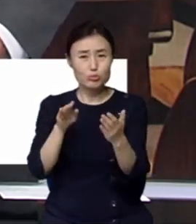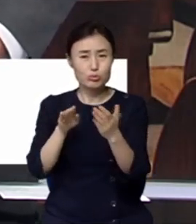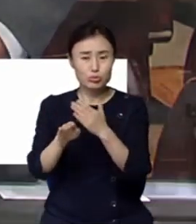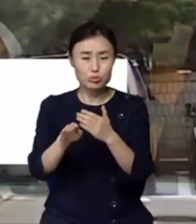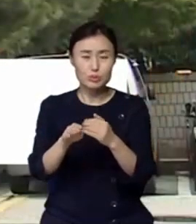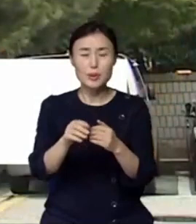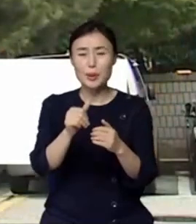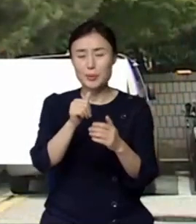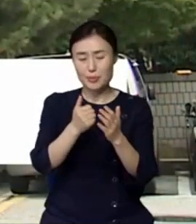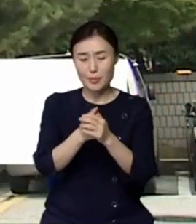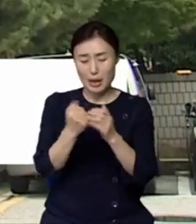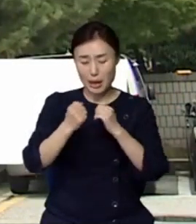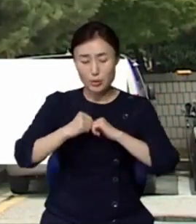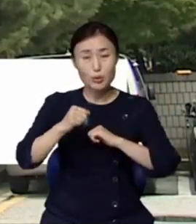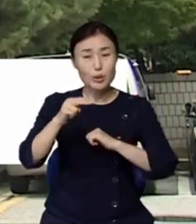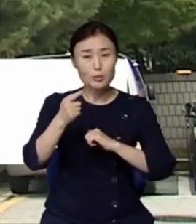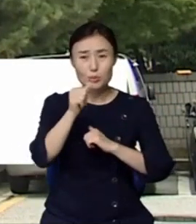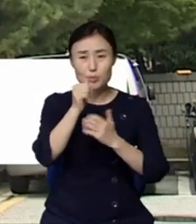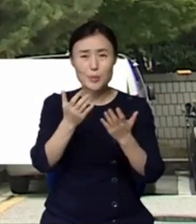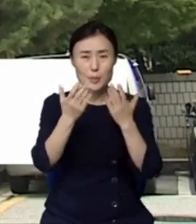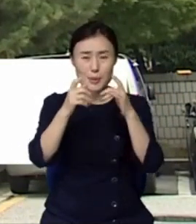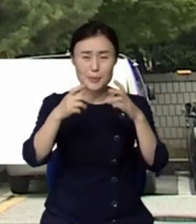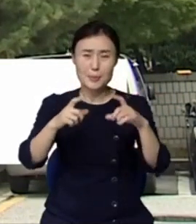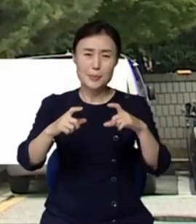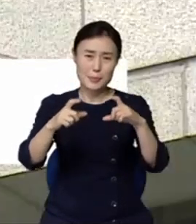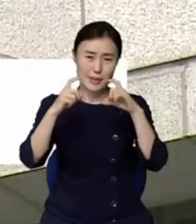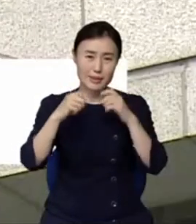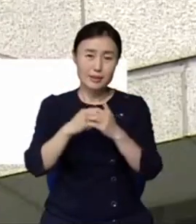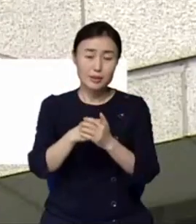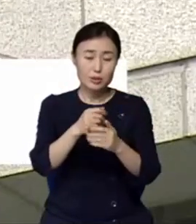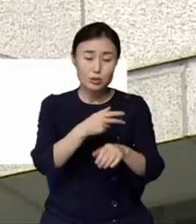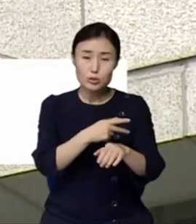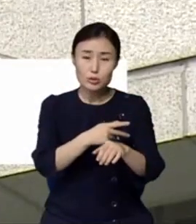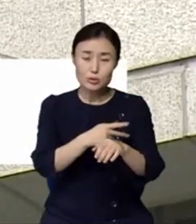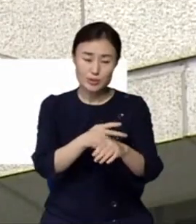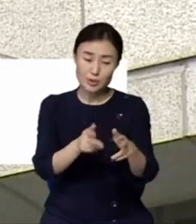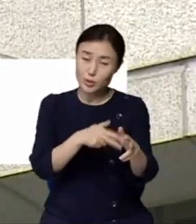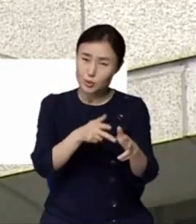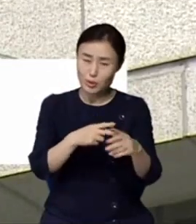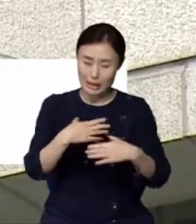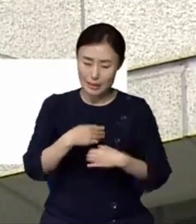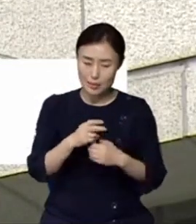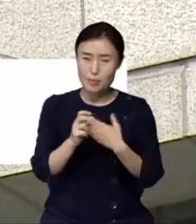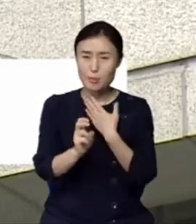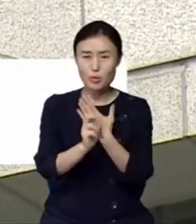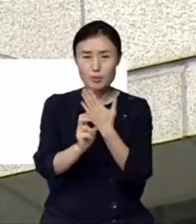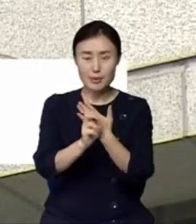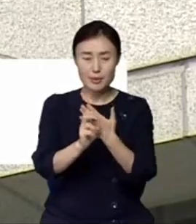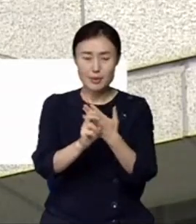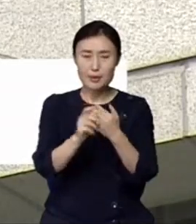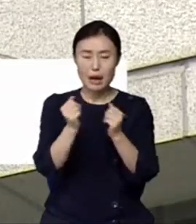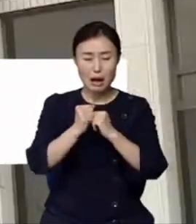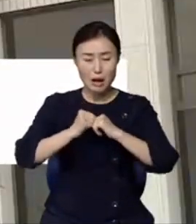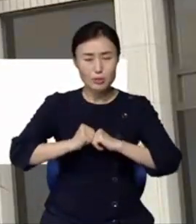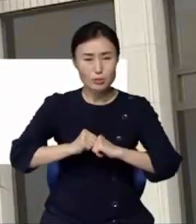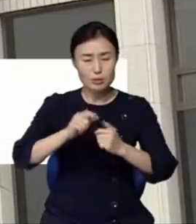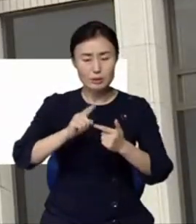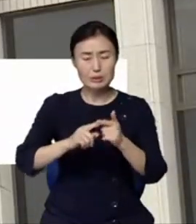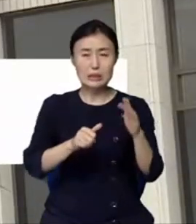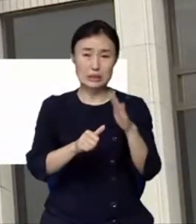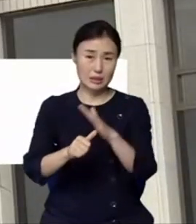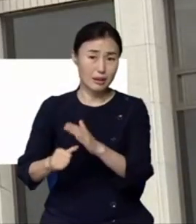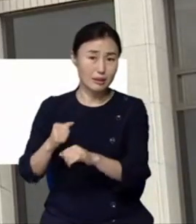선고받았습니다. 광주지법 형사 2부는 철도안전법 위반 혐의로 기소된 59살 남성이 신청한 항소를